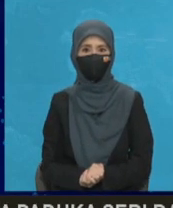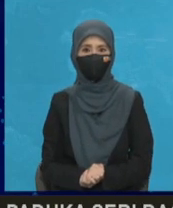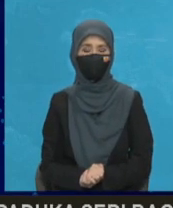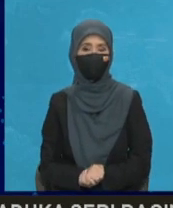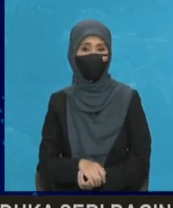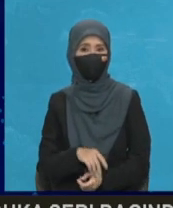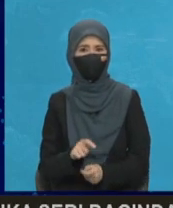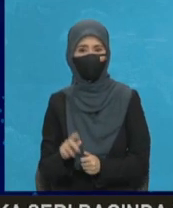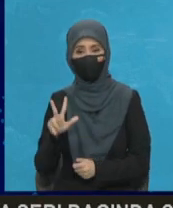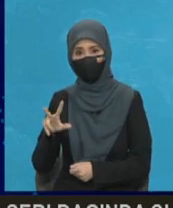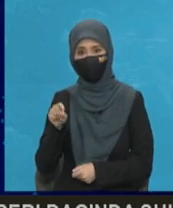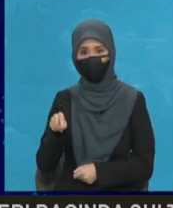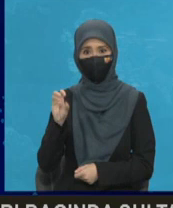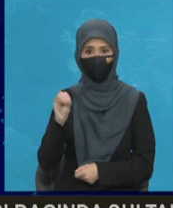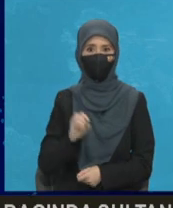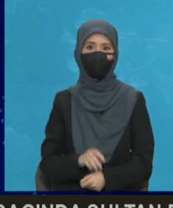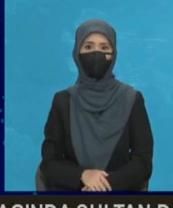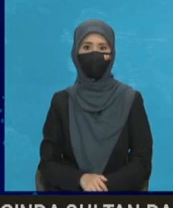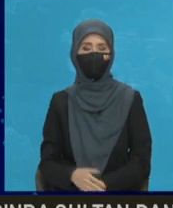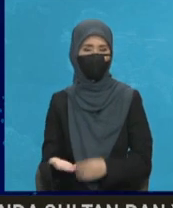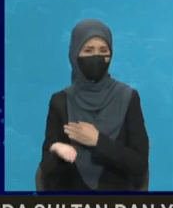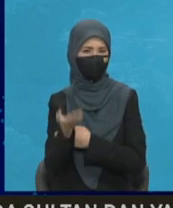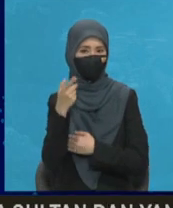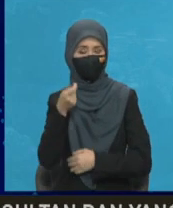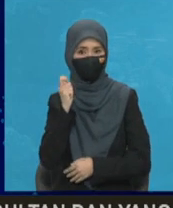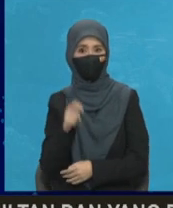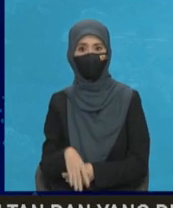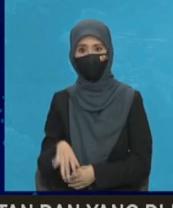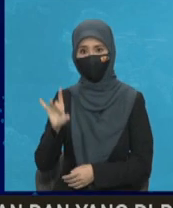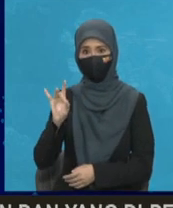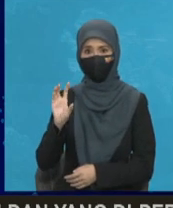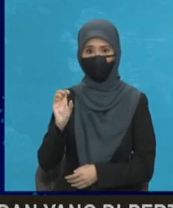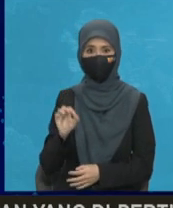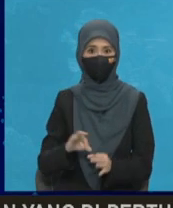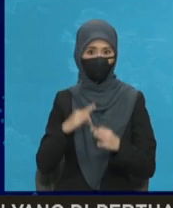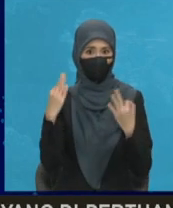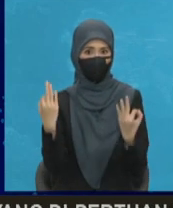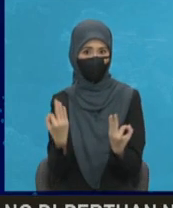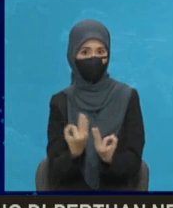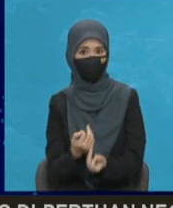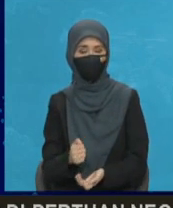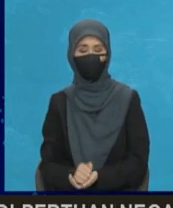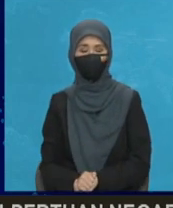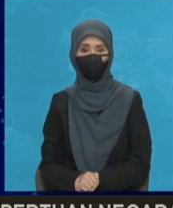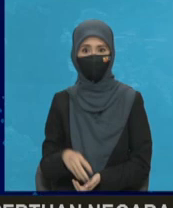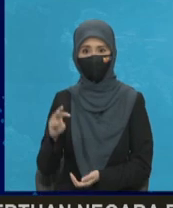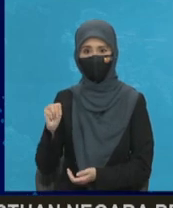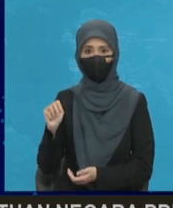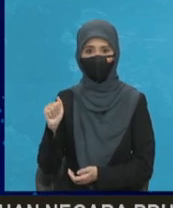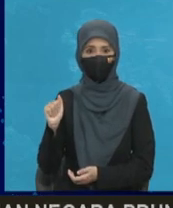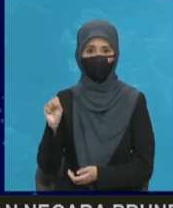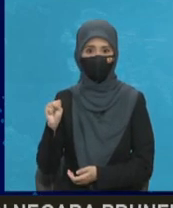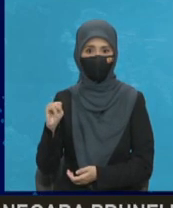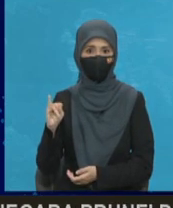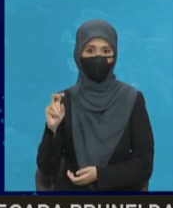3/8 kosong pagi tadi 18282 keluarga mualaf di kampung bengkurong kampung mesin Kampung Sinar